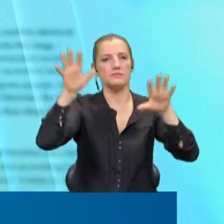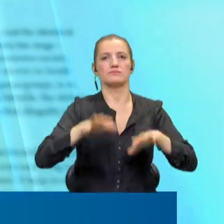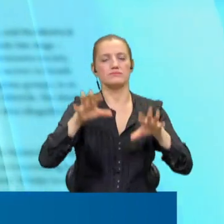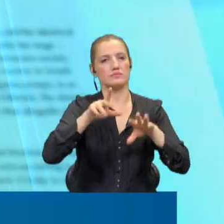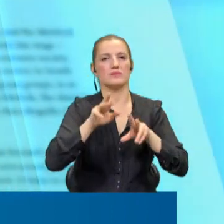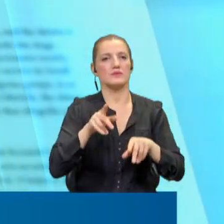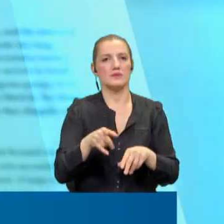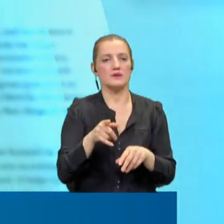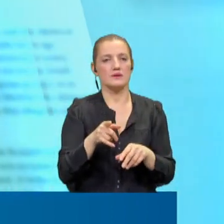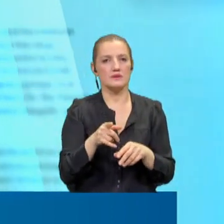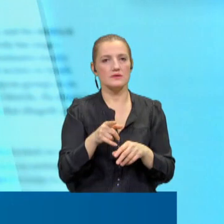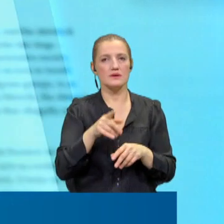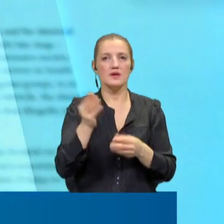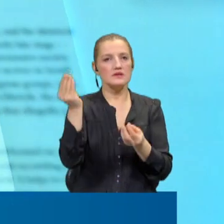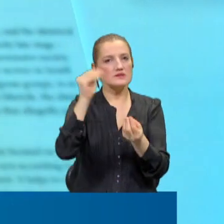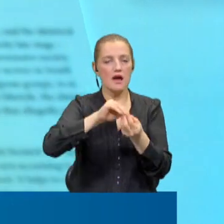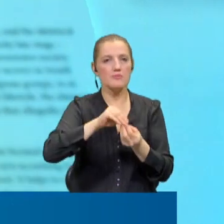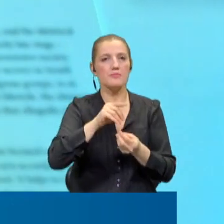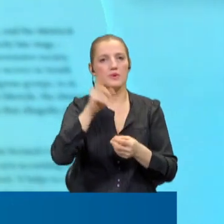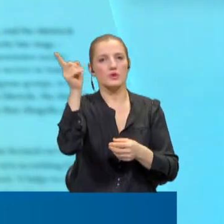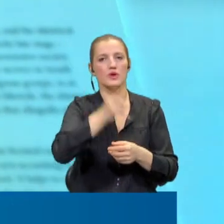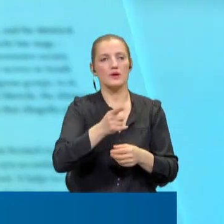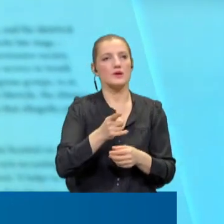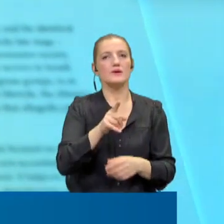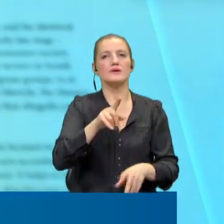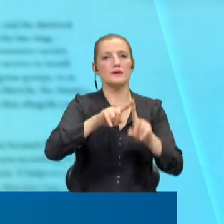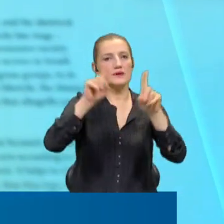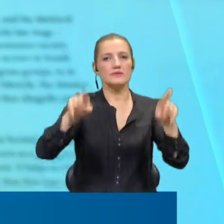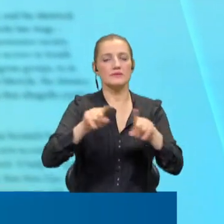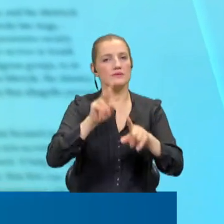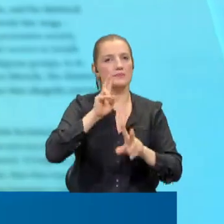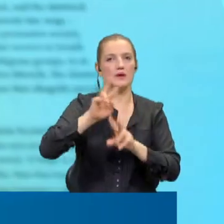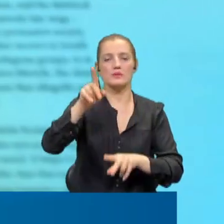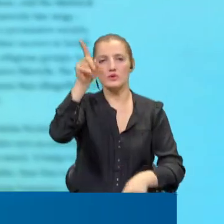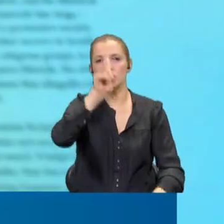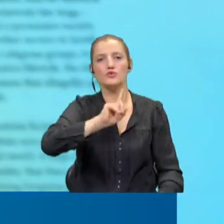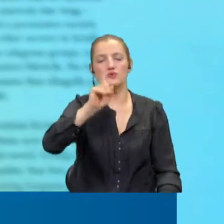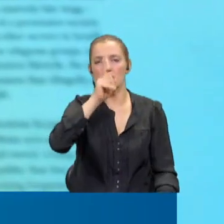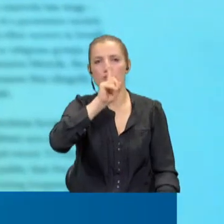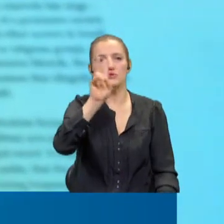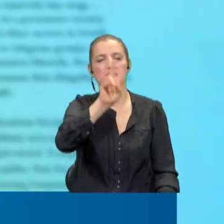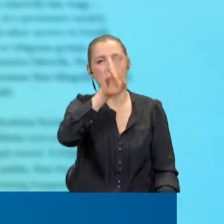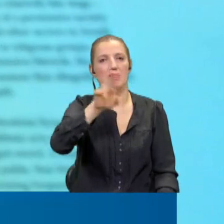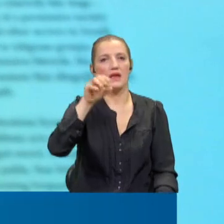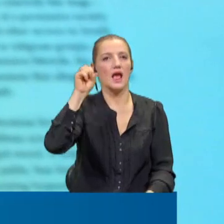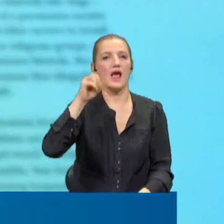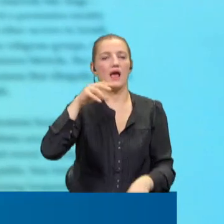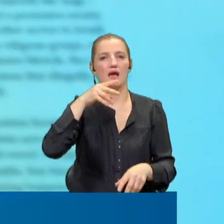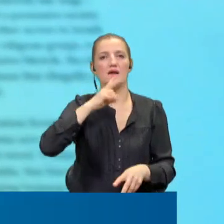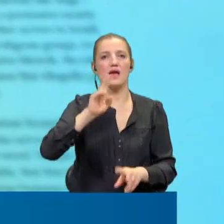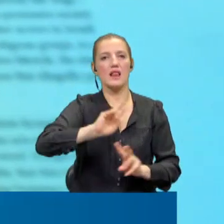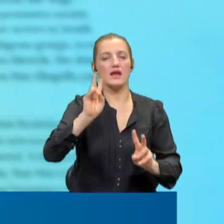ezan ve enflasyon oranları şöyle bir bakalım yan tarafında rakamlara yüzde 127 elektriğe gelen zam